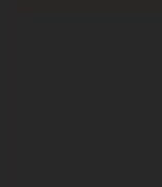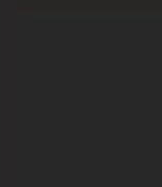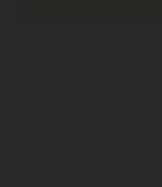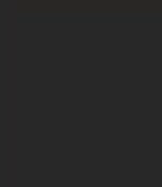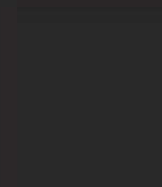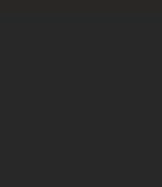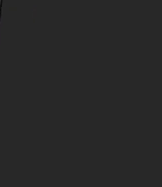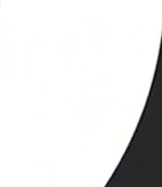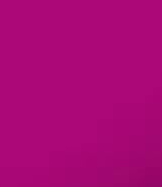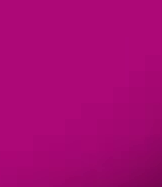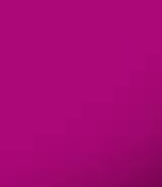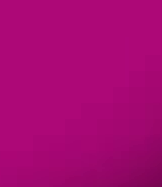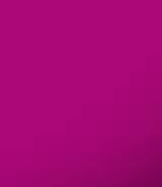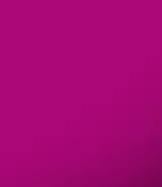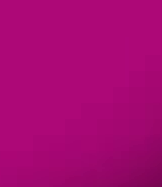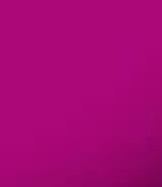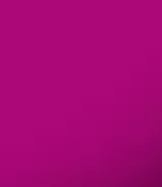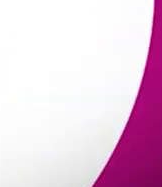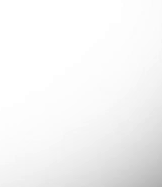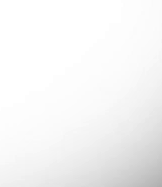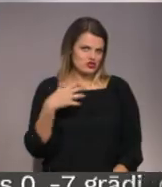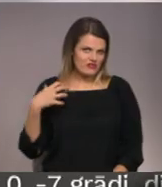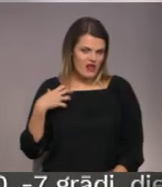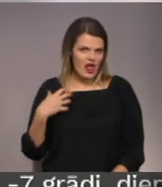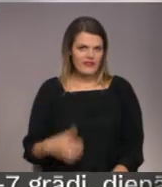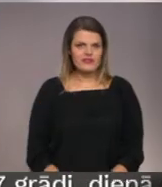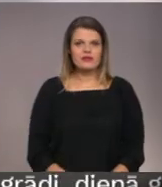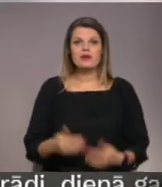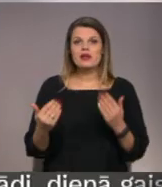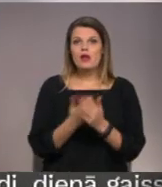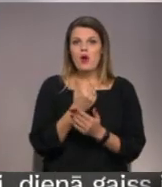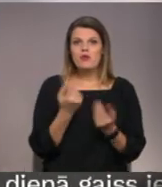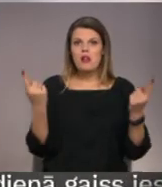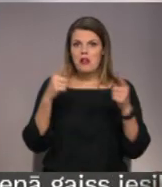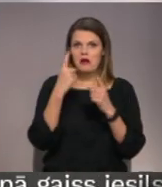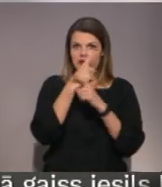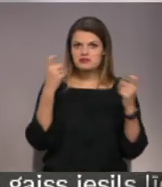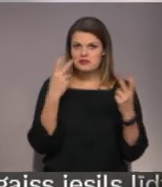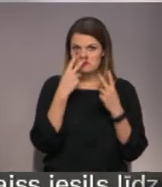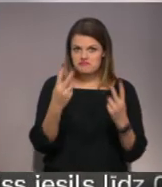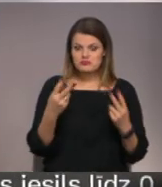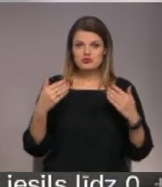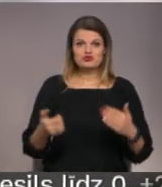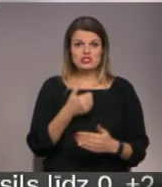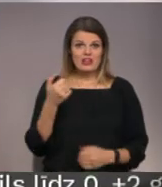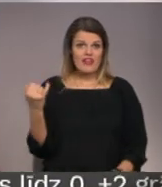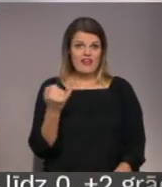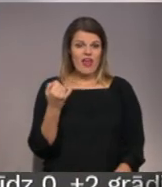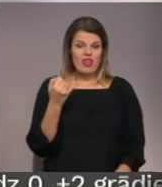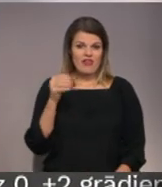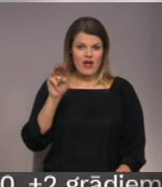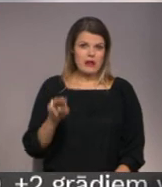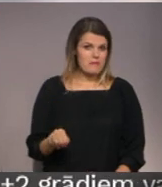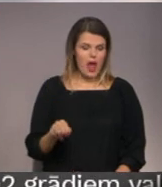Re, viss ēters ir te! Jaunākā laika prognoze vēsta, ka šī gada janvāris varētu kļūt